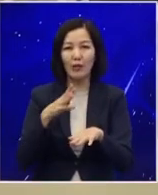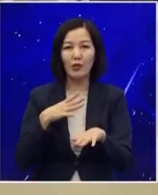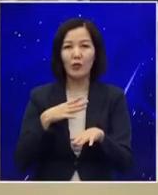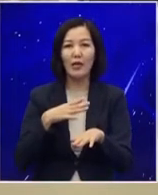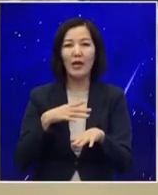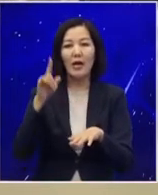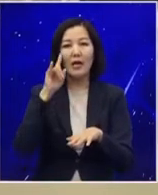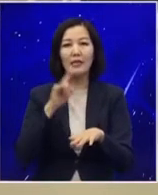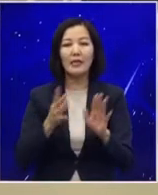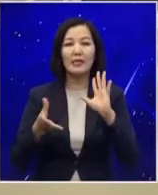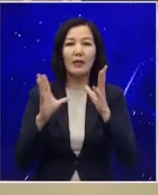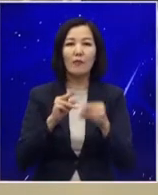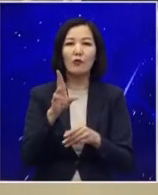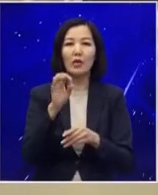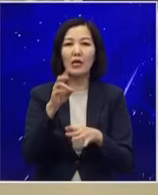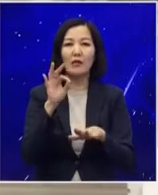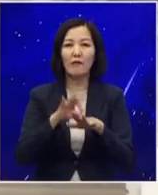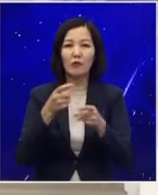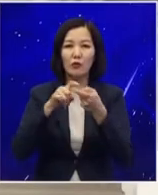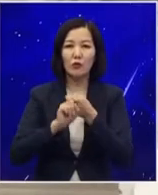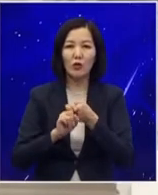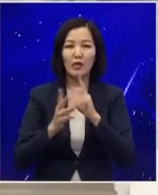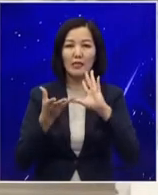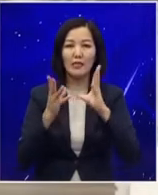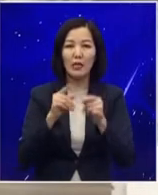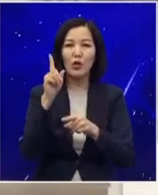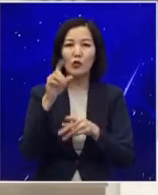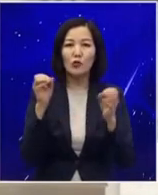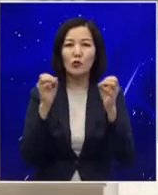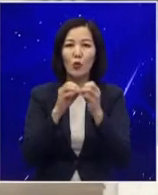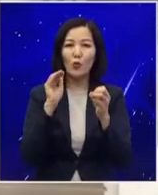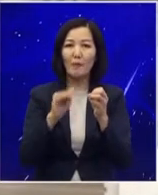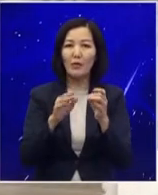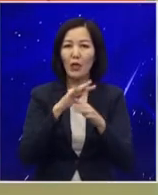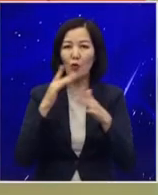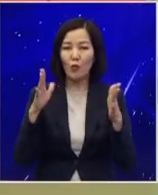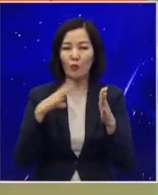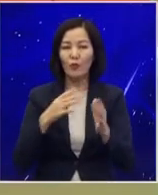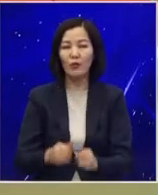Айта кетейік, елімізде коронавирус инфекциясын жұқтырғандар саны 110 мыңнан асты.